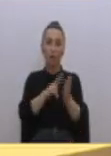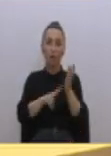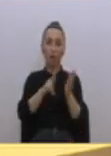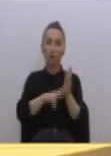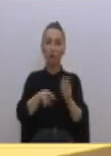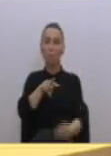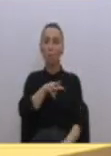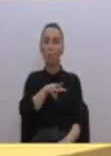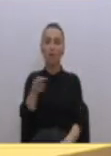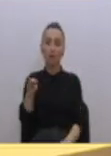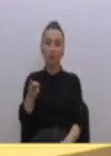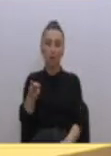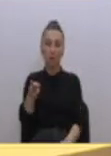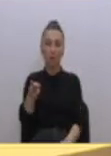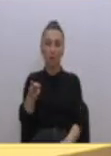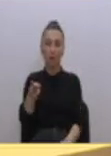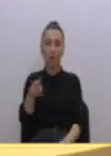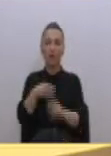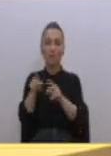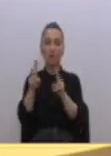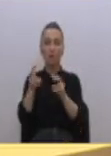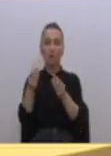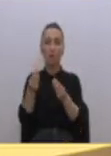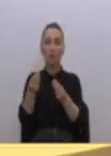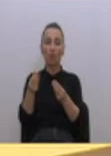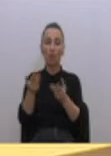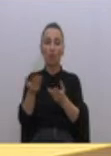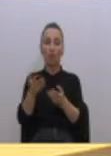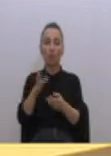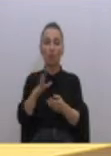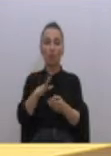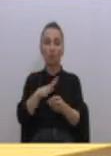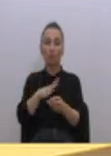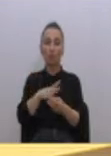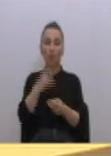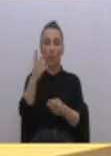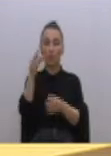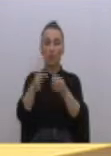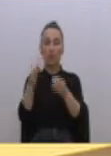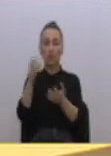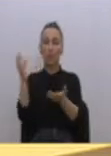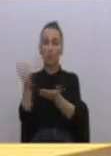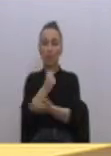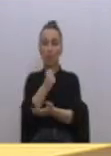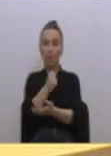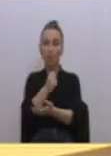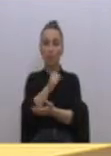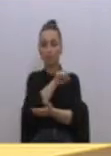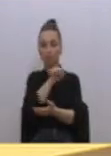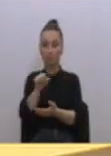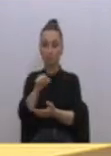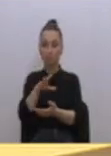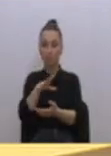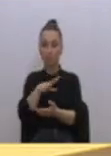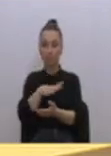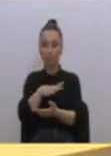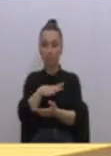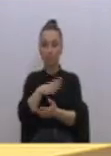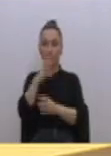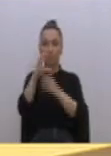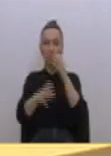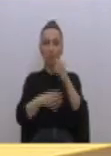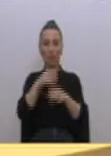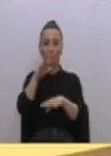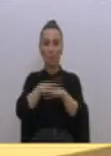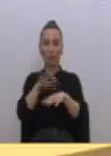მილიონი ის ფული, რომელიც ინტერრაო მოგიგოთ ორ სასამართლოში. საერთაშორისო არბიტრაჟში, ასევე მსოფლიო ბანკის